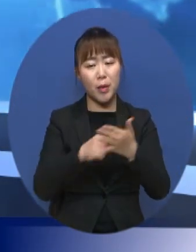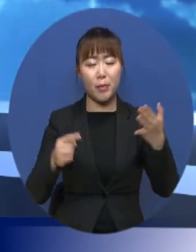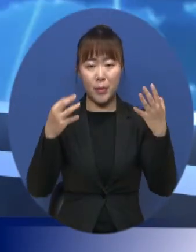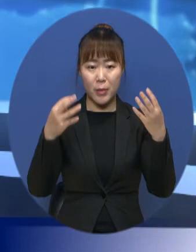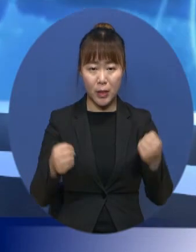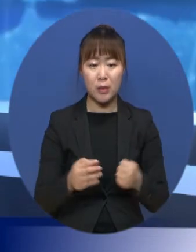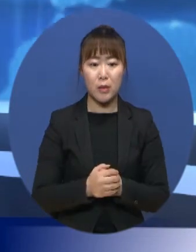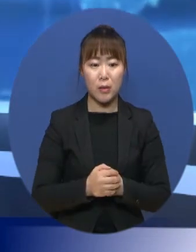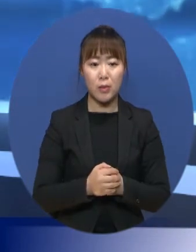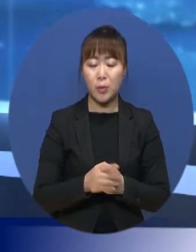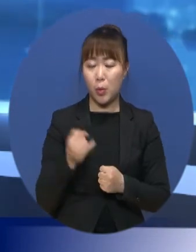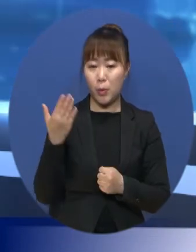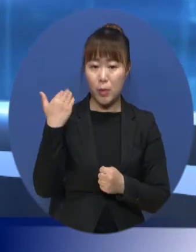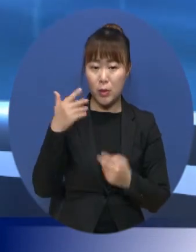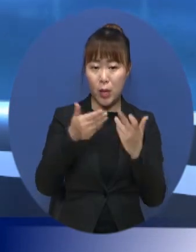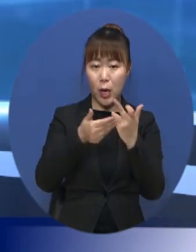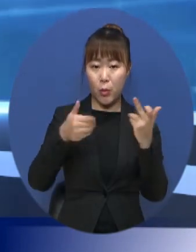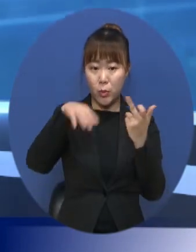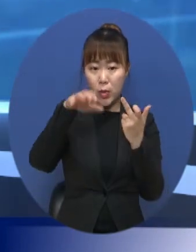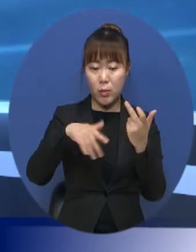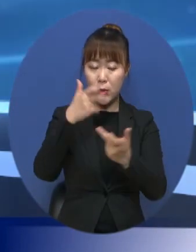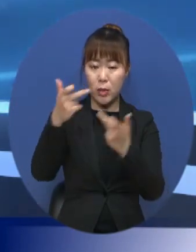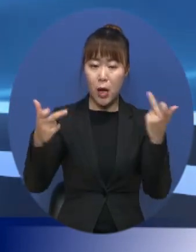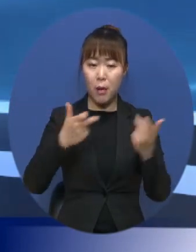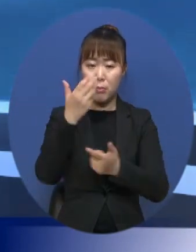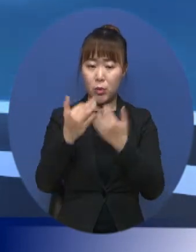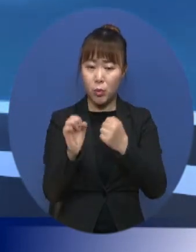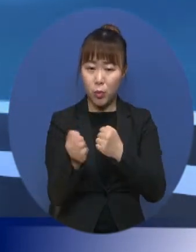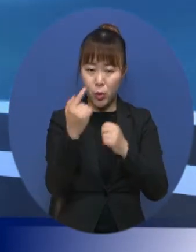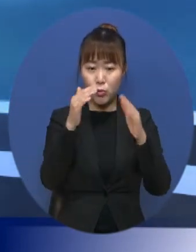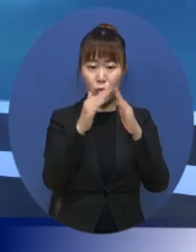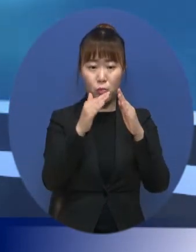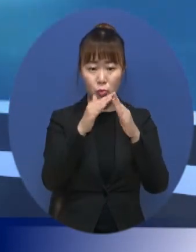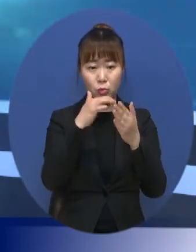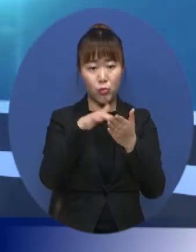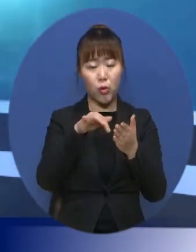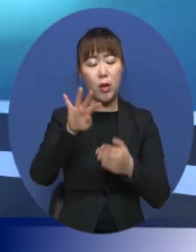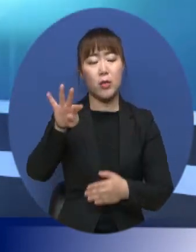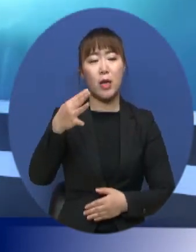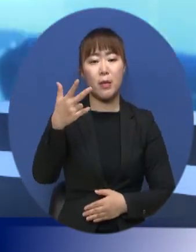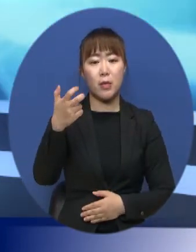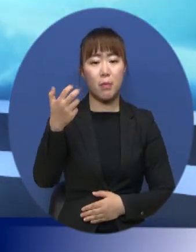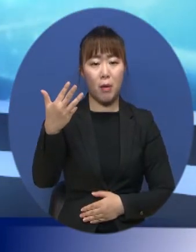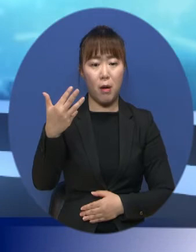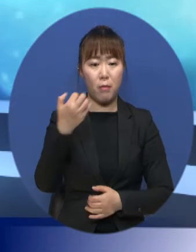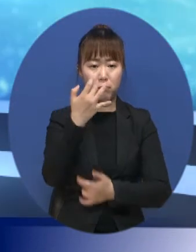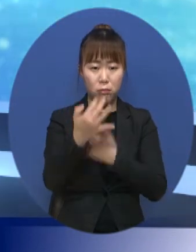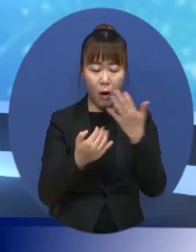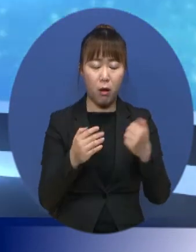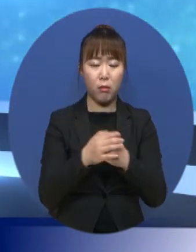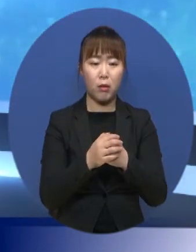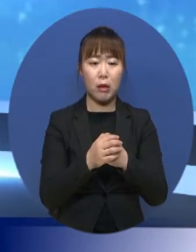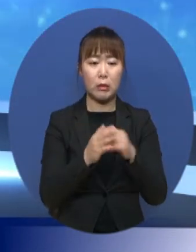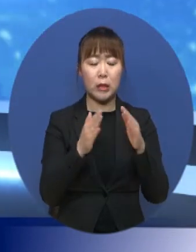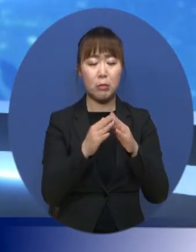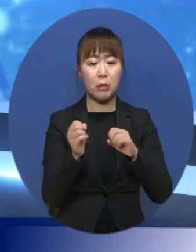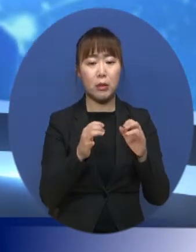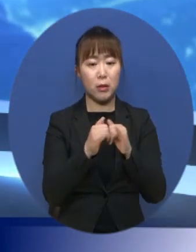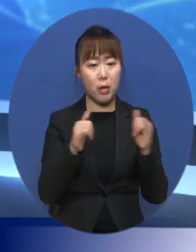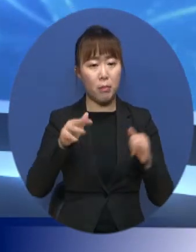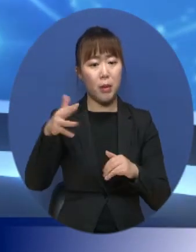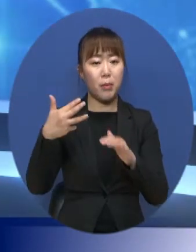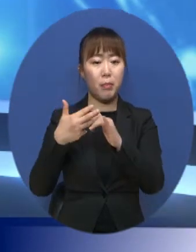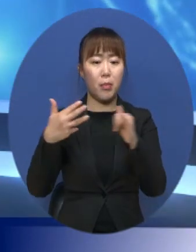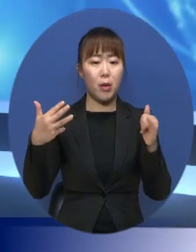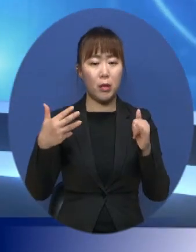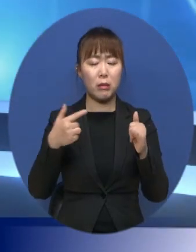있습니다. 얼마 전 강원도에서 산불로 인해 주택 478채가 불타고 이재민 800여 명이 큰 피해를